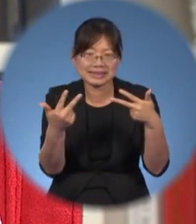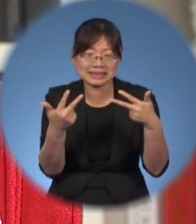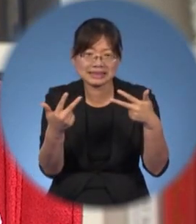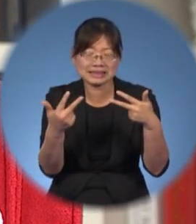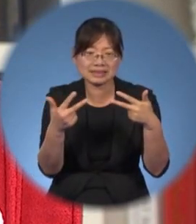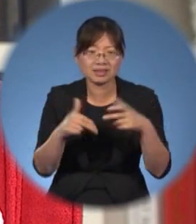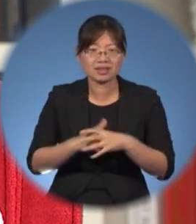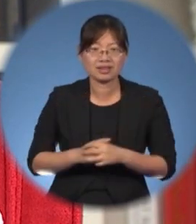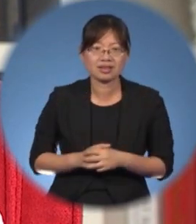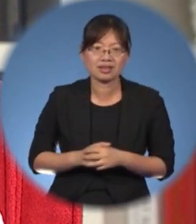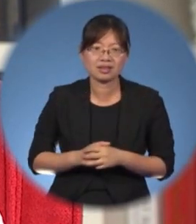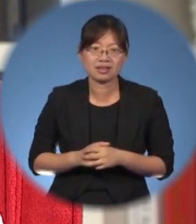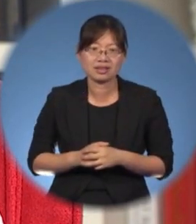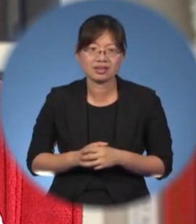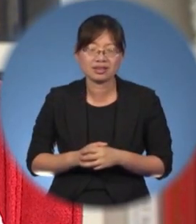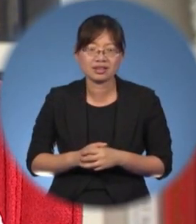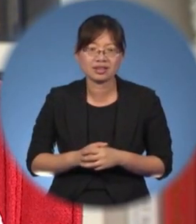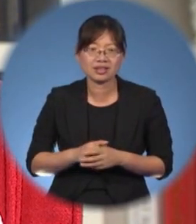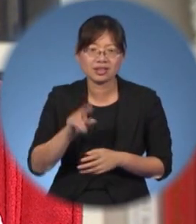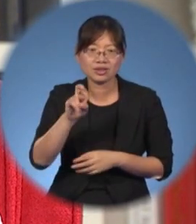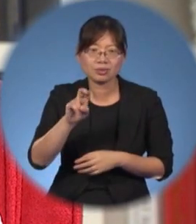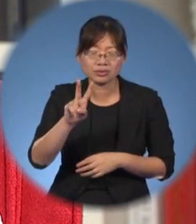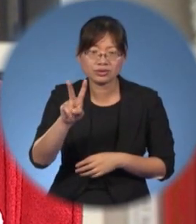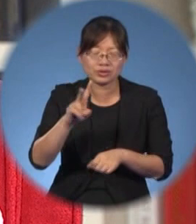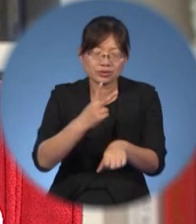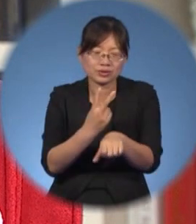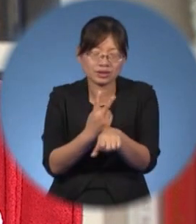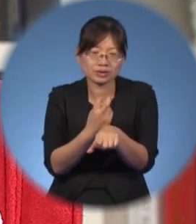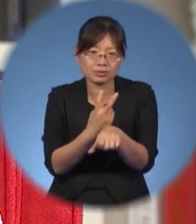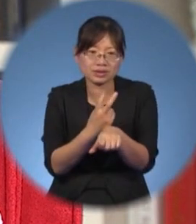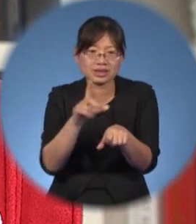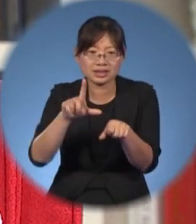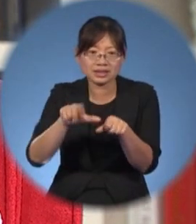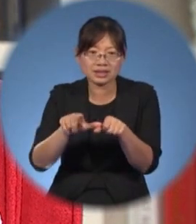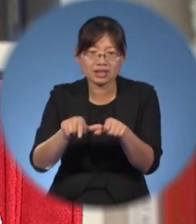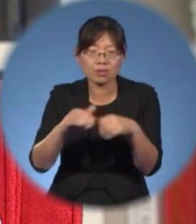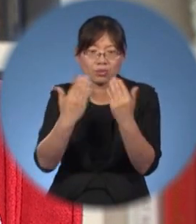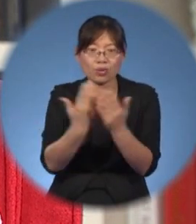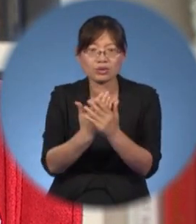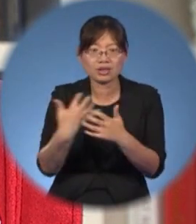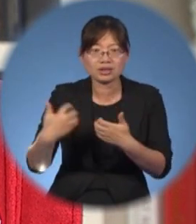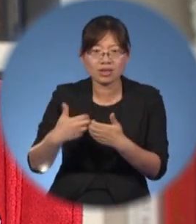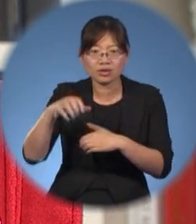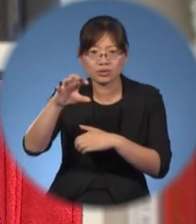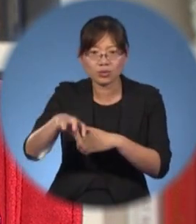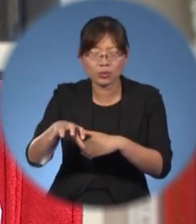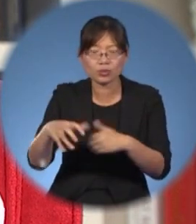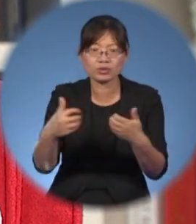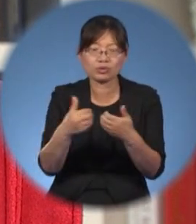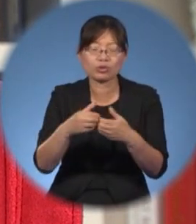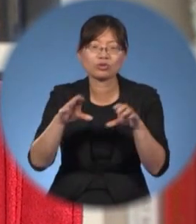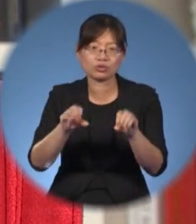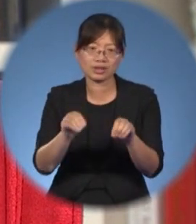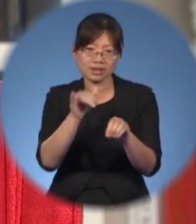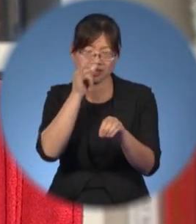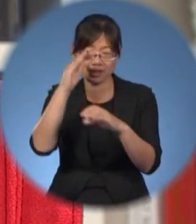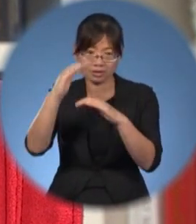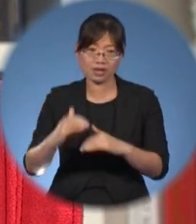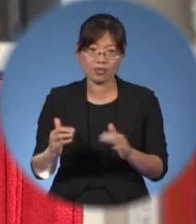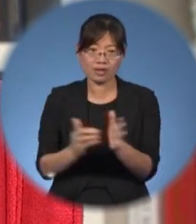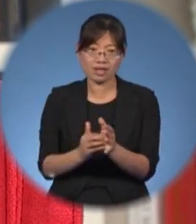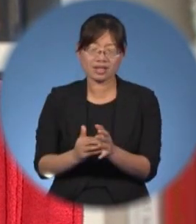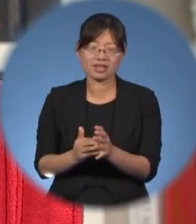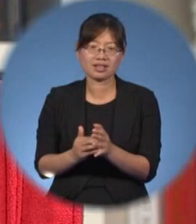7월 27일 예, 예. 22시를 기하여 전 전선의 전투를 중단한다. 이 내용인 거야, 그게.